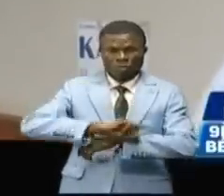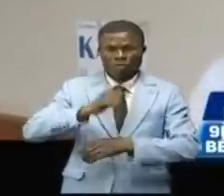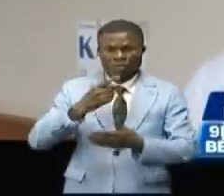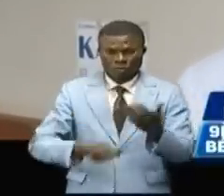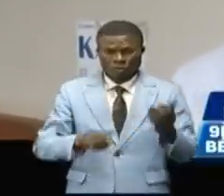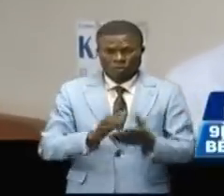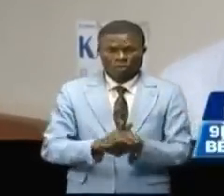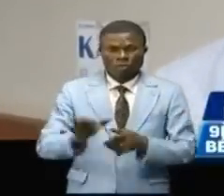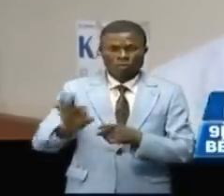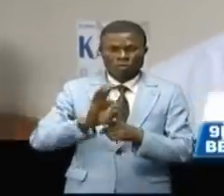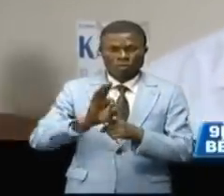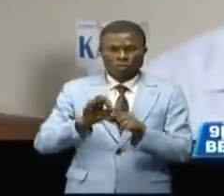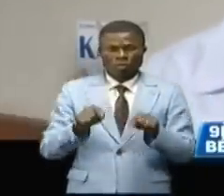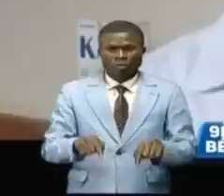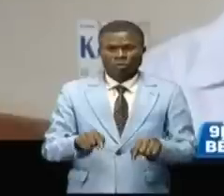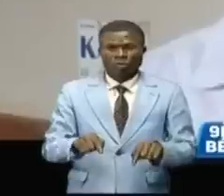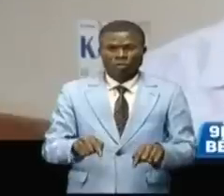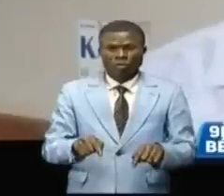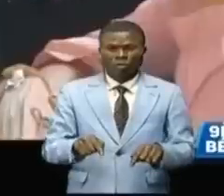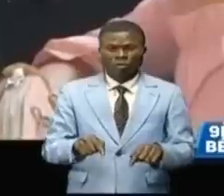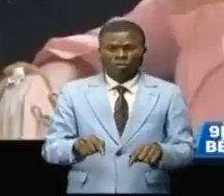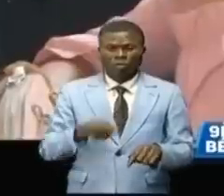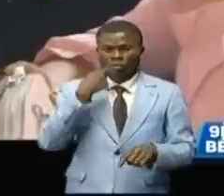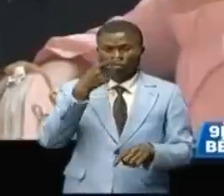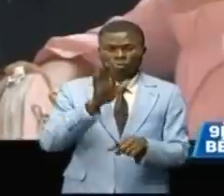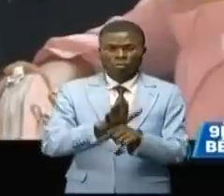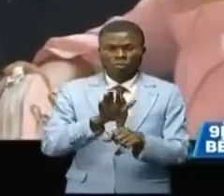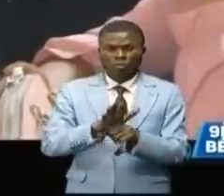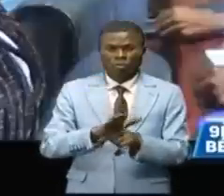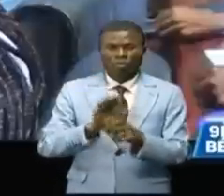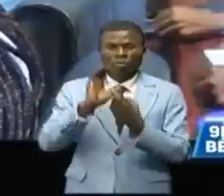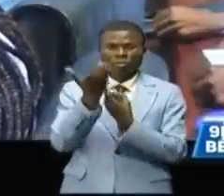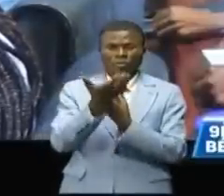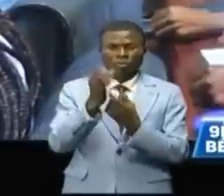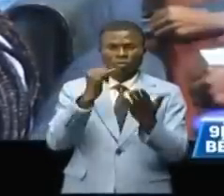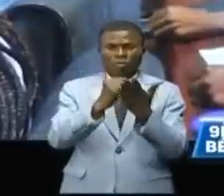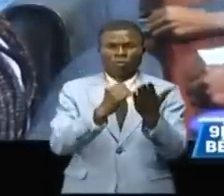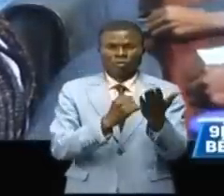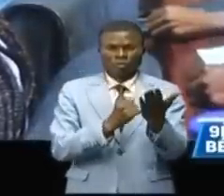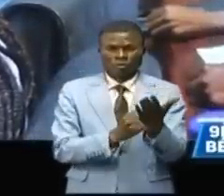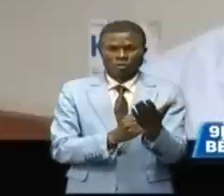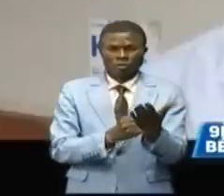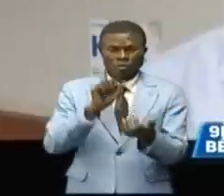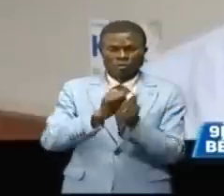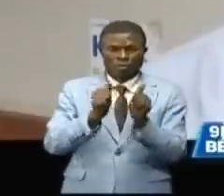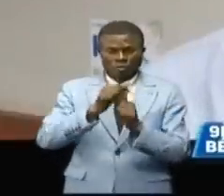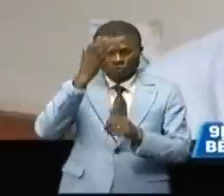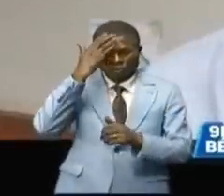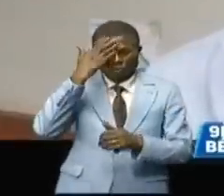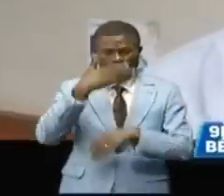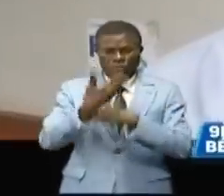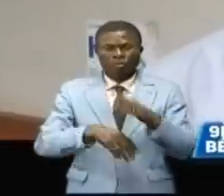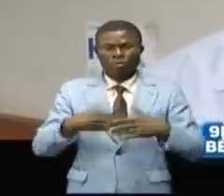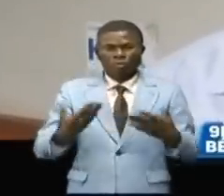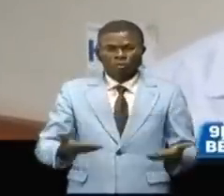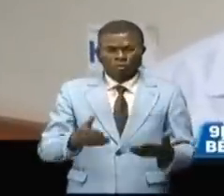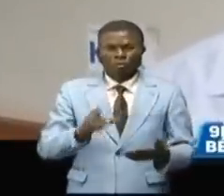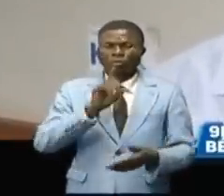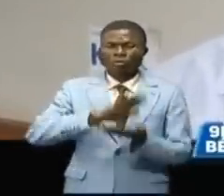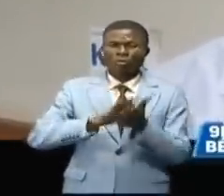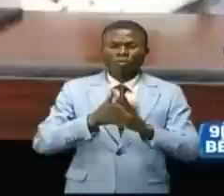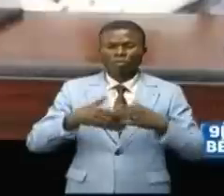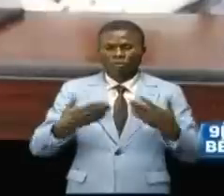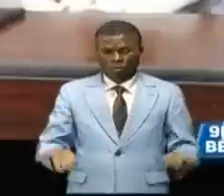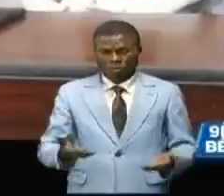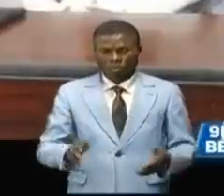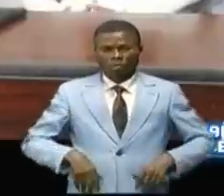de cette séance de formation, nous parlons beaucoup plus de la culture d'identité par rapport au savoir-faire, au savoir-être, au